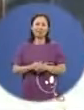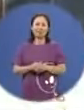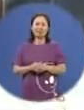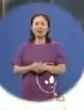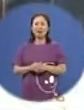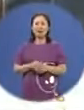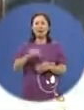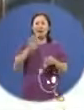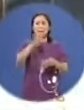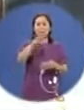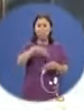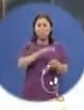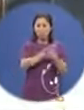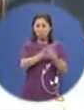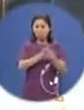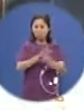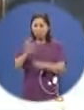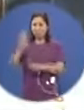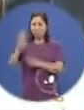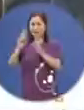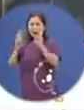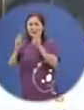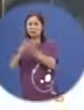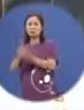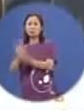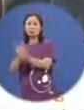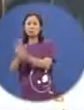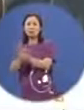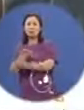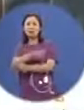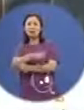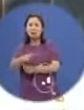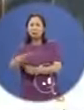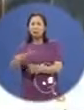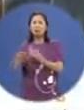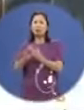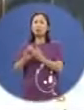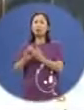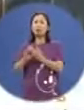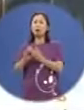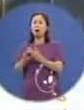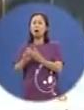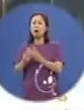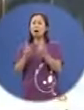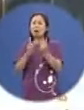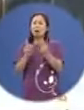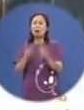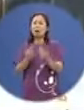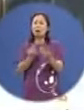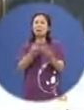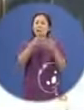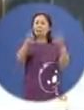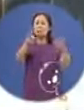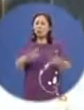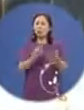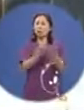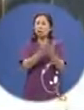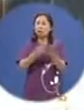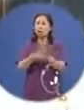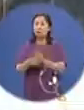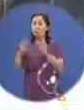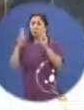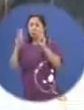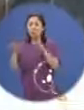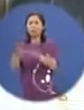し、みんなそれを奨励したりね、休暇取って行ってらっしゃいと言ったりね、いろいろ協力するような、はい、応援をする企業を